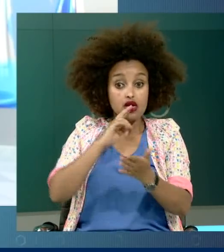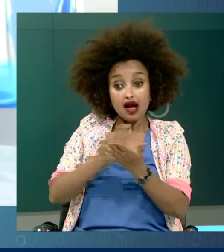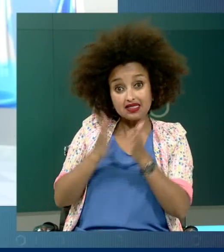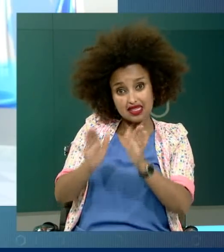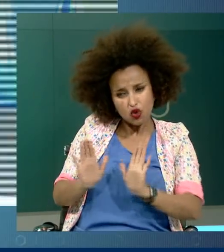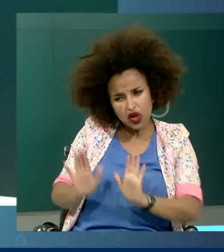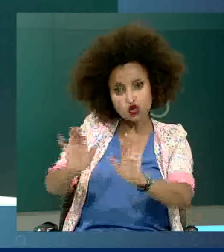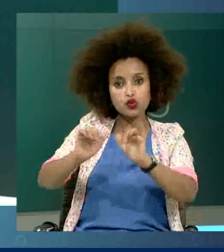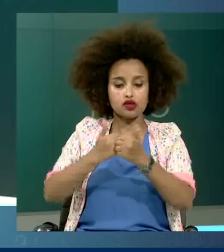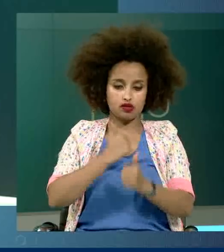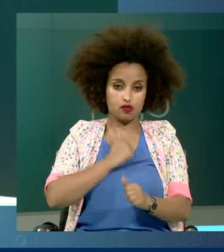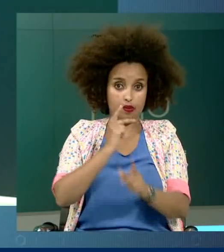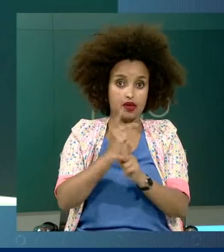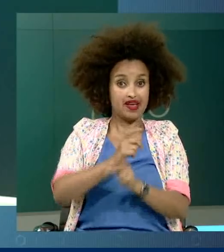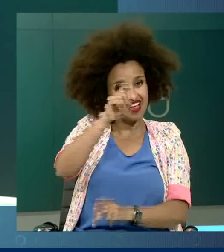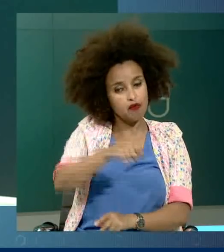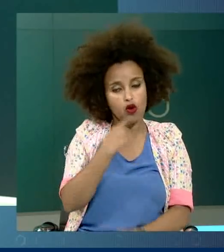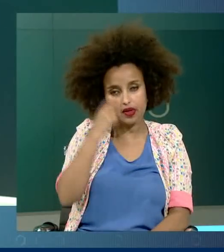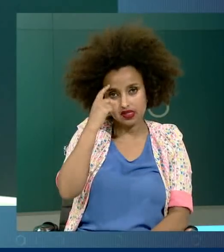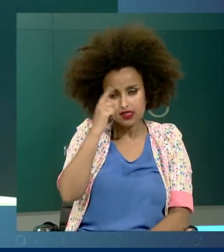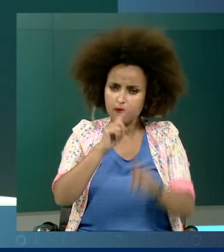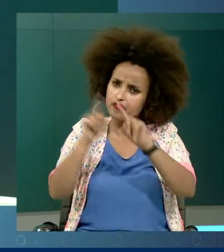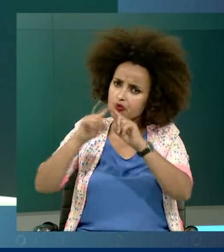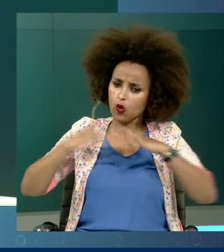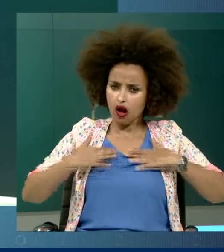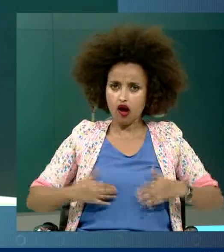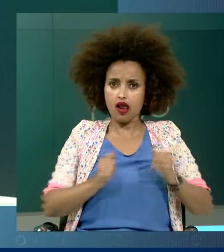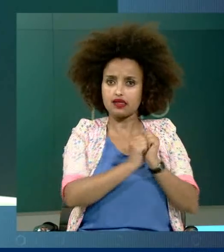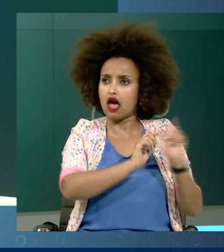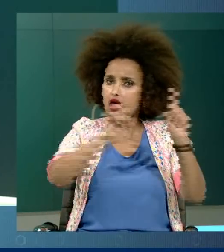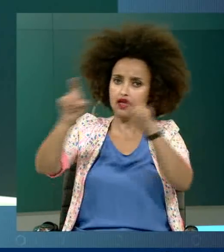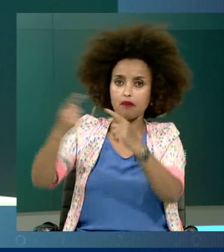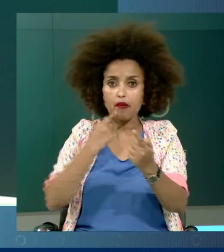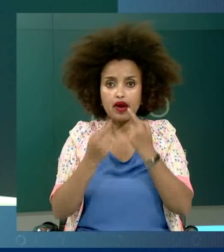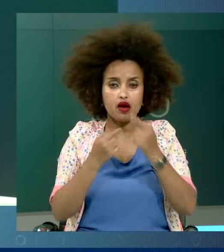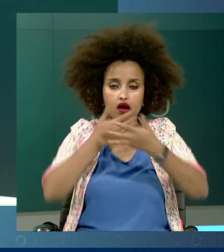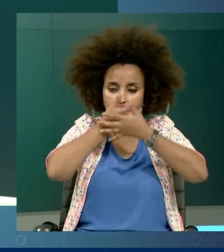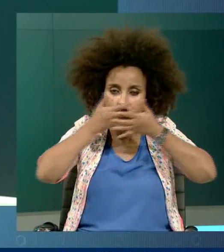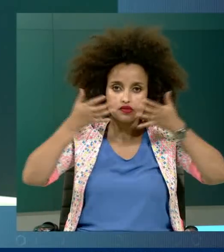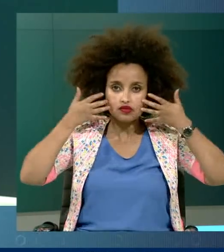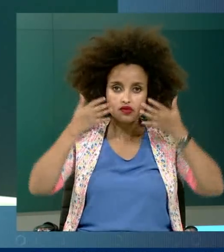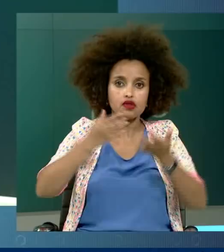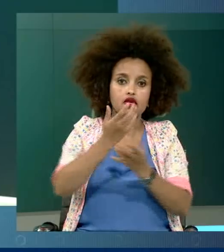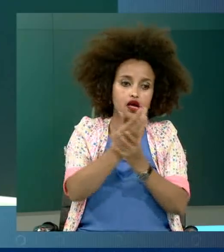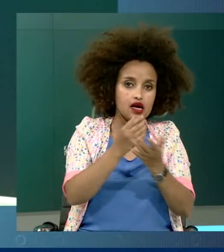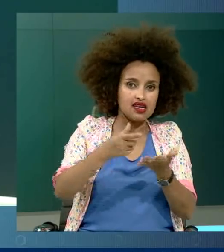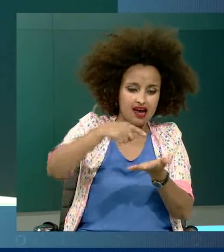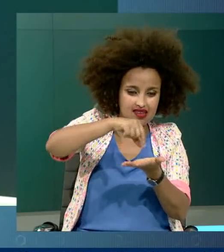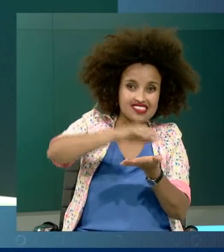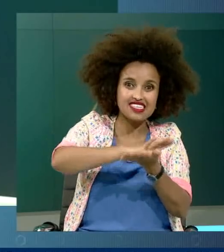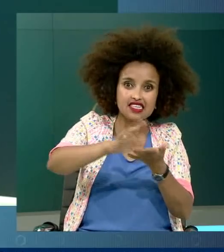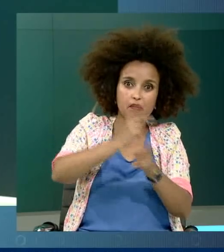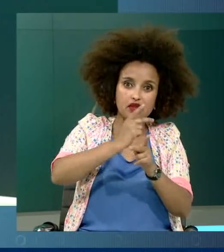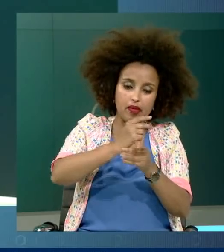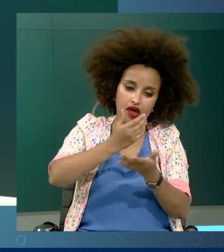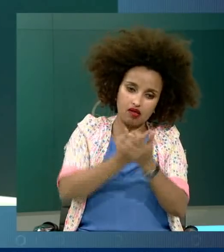ስናስብ የተለያዩ አካላቶች ጋር ሄደን እነሱን በማናገር ጋዜጠኛው ያፍ መሸፈኛ ሳኒታይዘሮችን እንዲያገኝ በእኛ በኩል